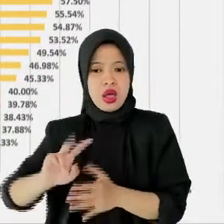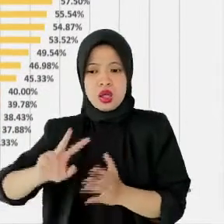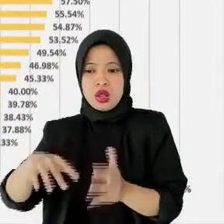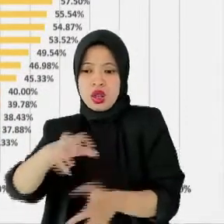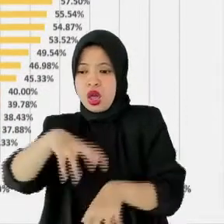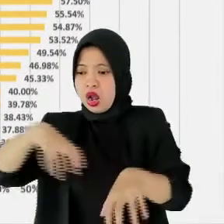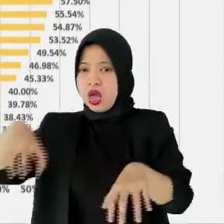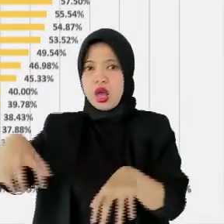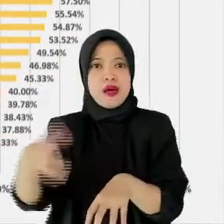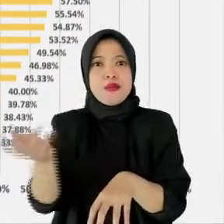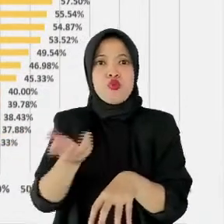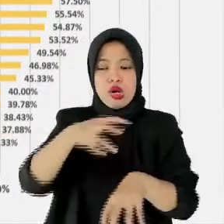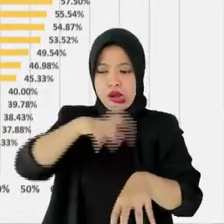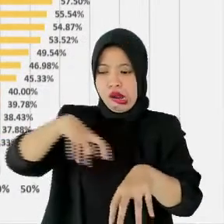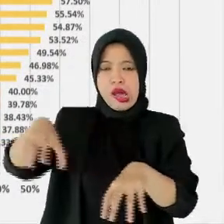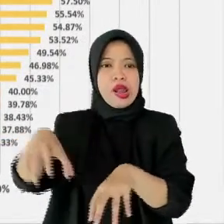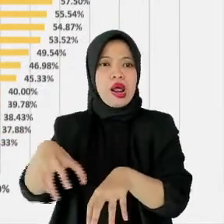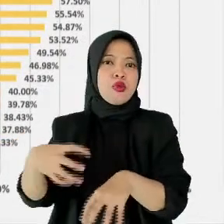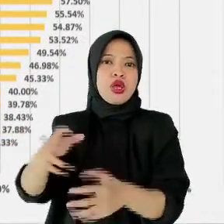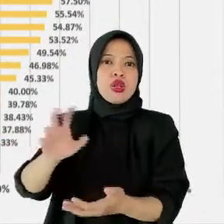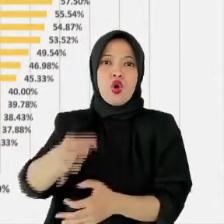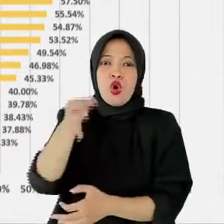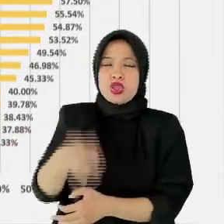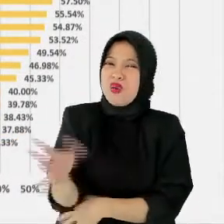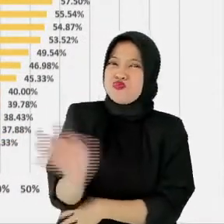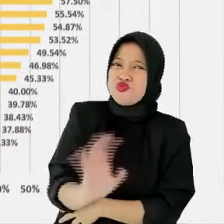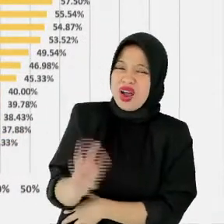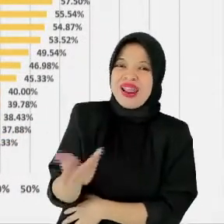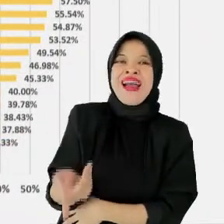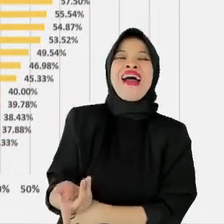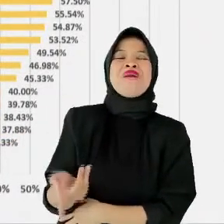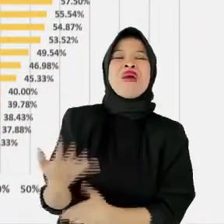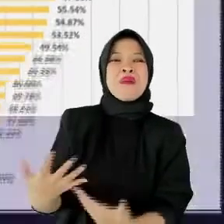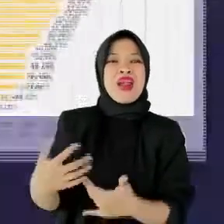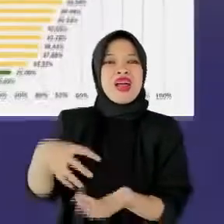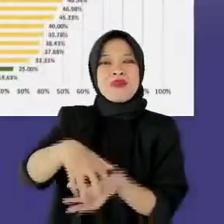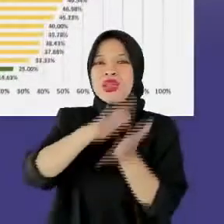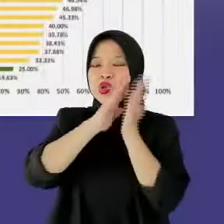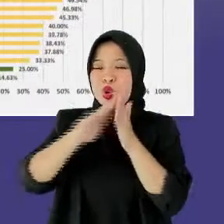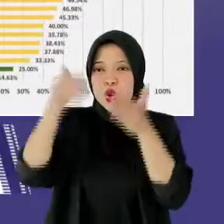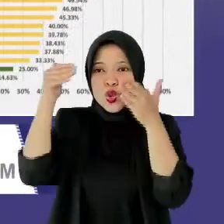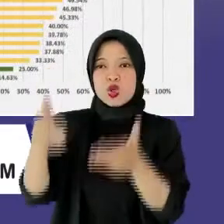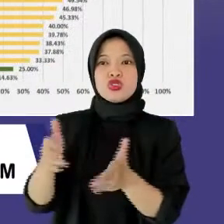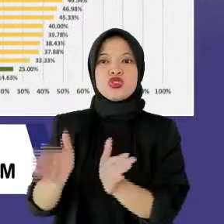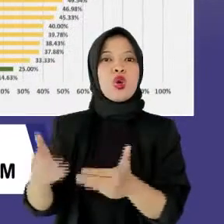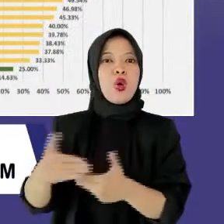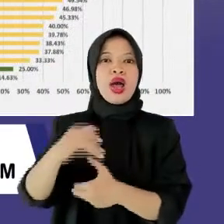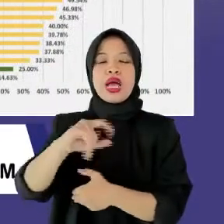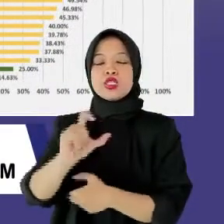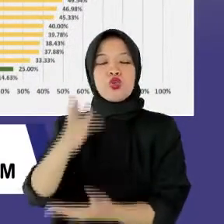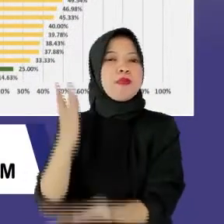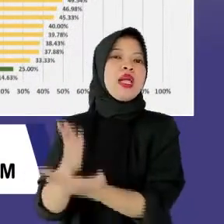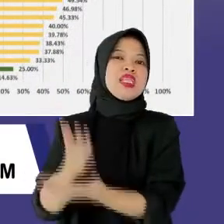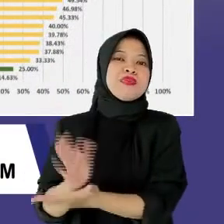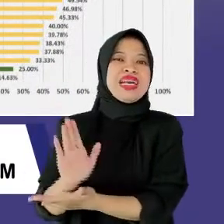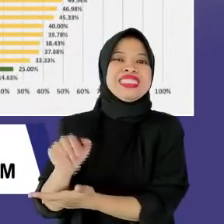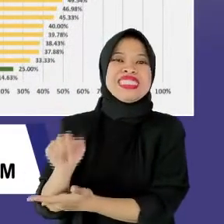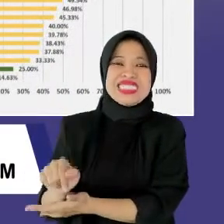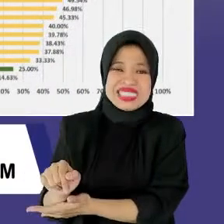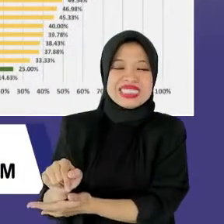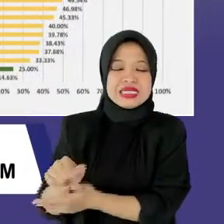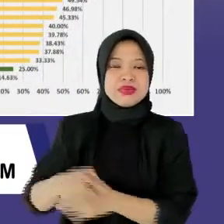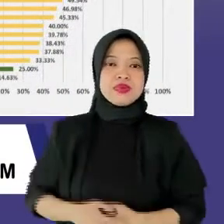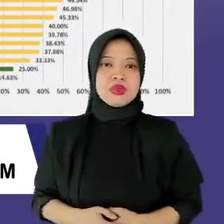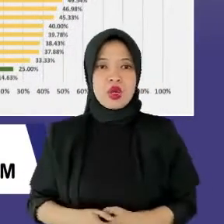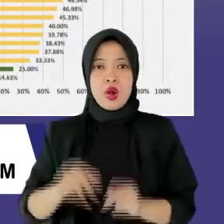daerah, terutama daerah-daerah yang tidak pusat kota gitu ya, bisa dipastikan jumlah tempat tidur ICU-nya lebih terbatas. Nah, di sini kita melihat